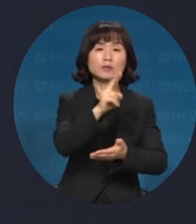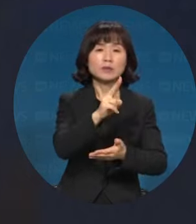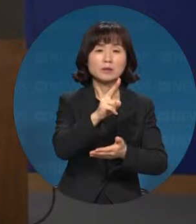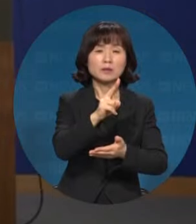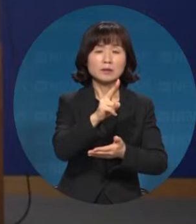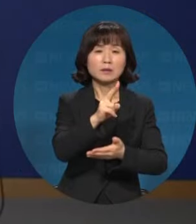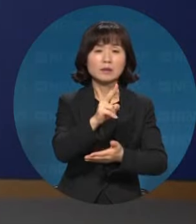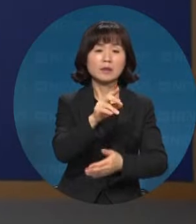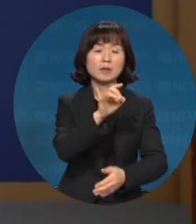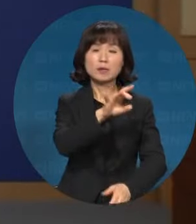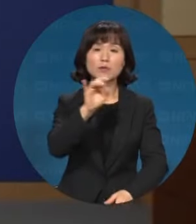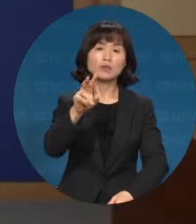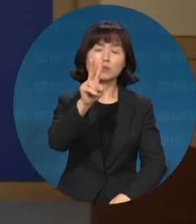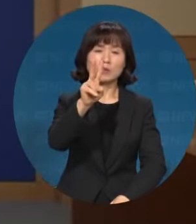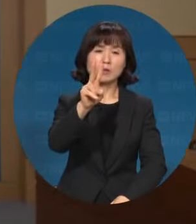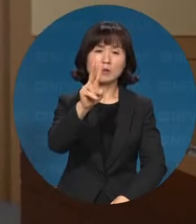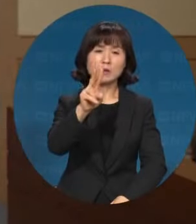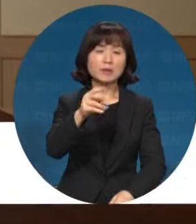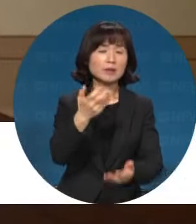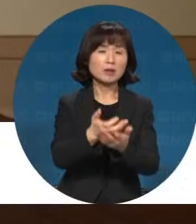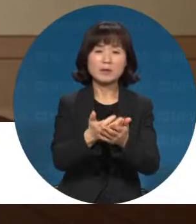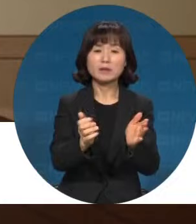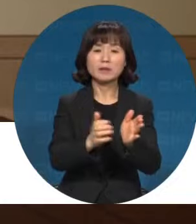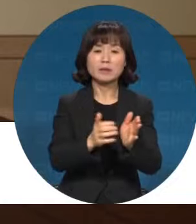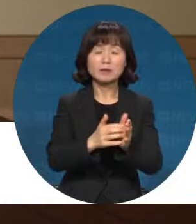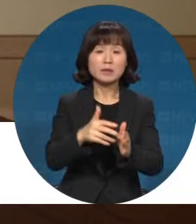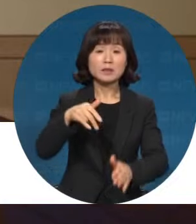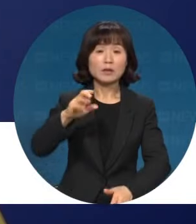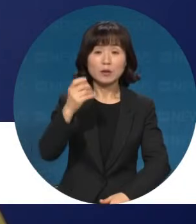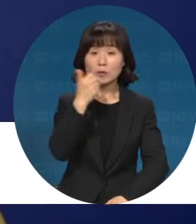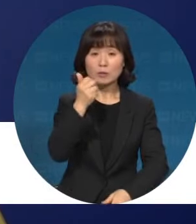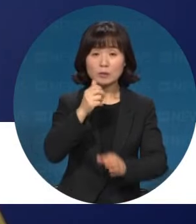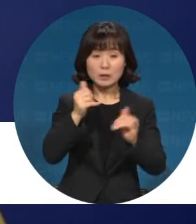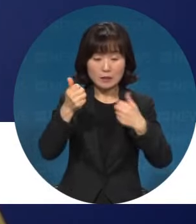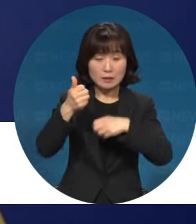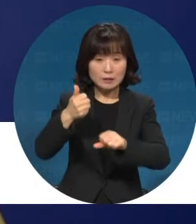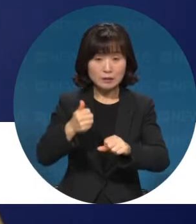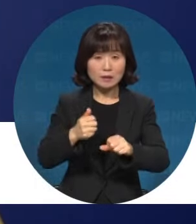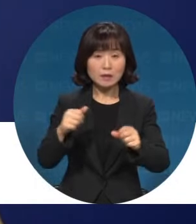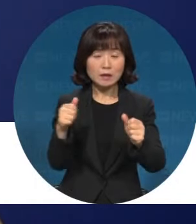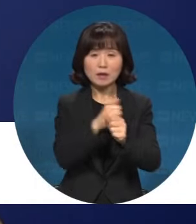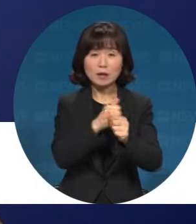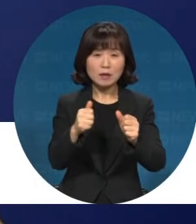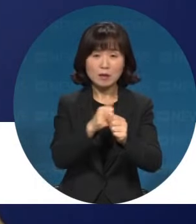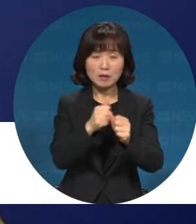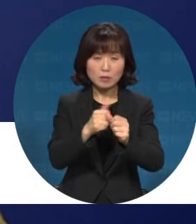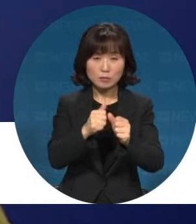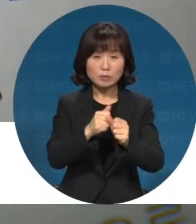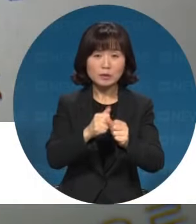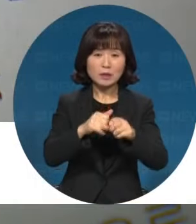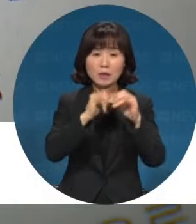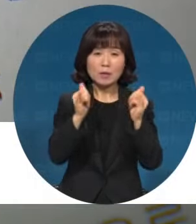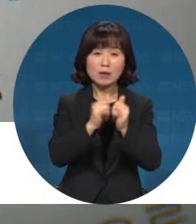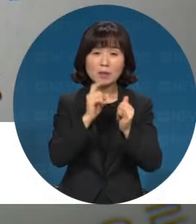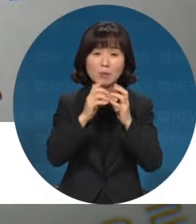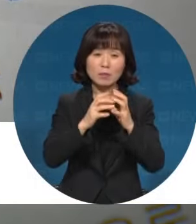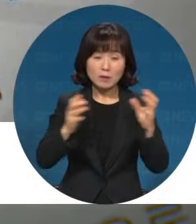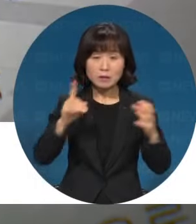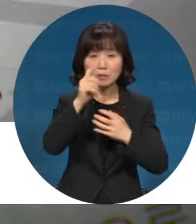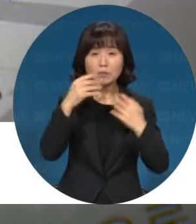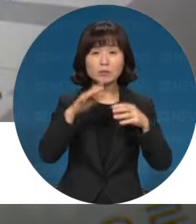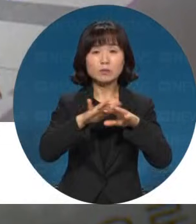열렸습니다. 지난달 정순신 변호사의 아들 학폭 사실이 사회적으로 논란이 되고 정부가 관련 대책을 마련하고